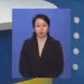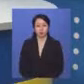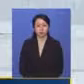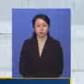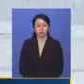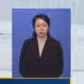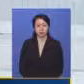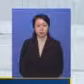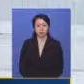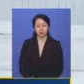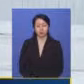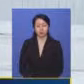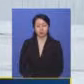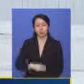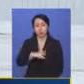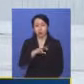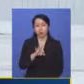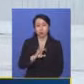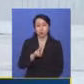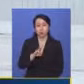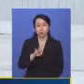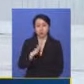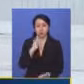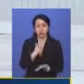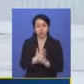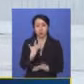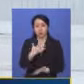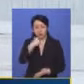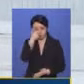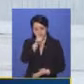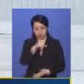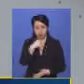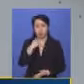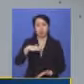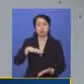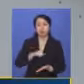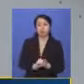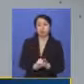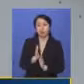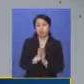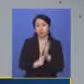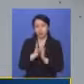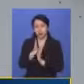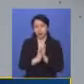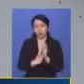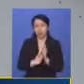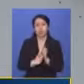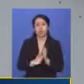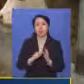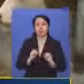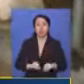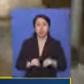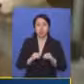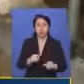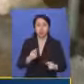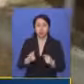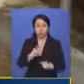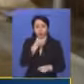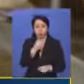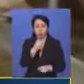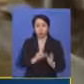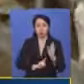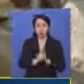группа. ТО «Кызылжарсуд» существует всего лишь 5 лет. В основном занимаются растениеводством, сеют зерновые и масличные культуры. Но